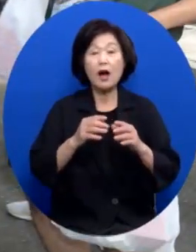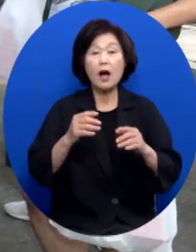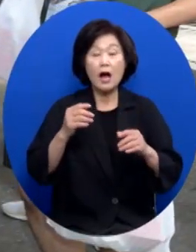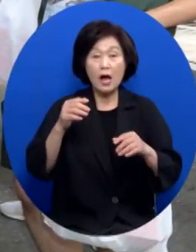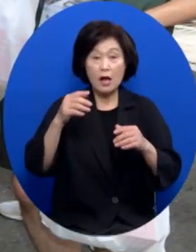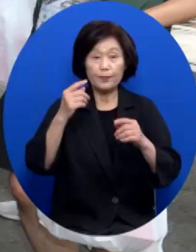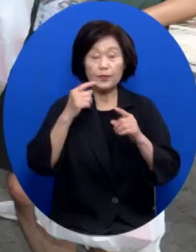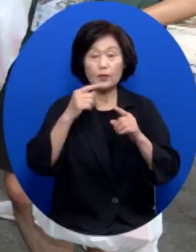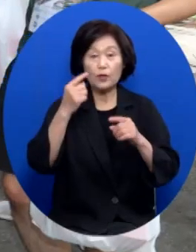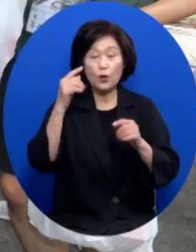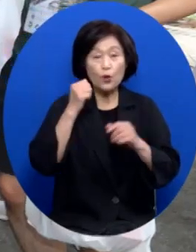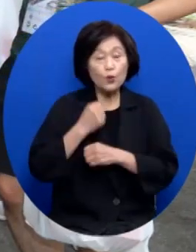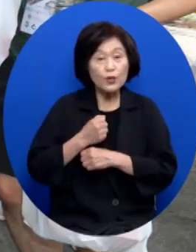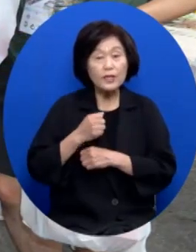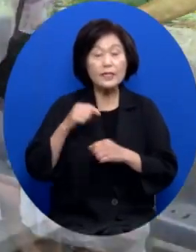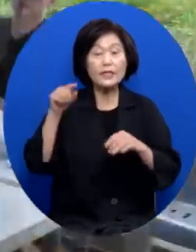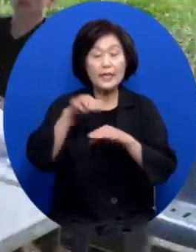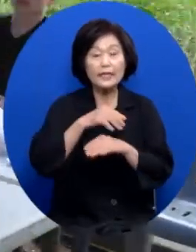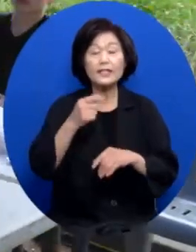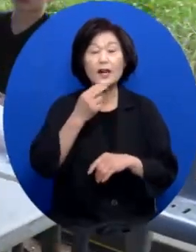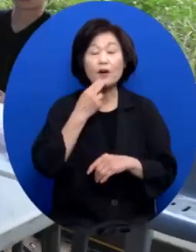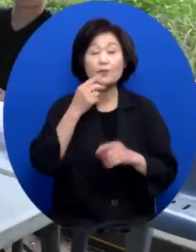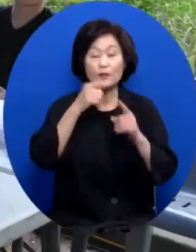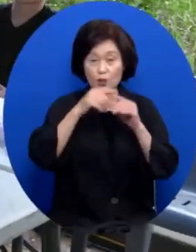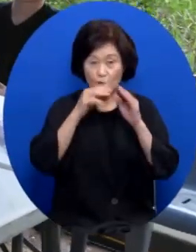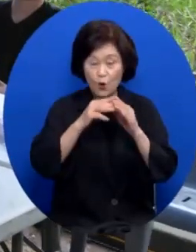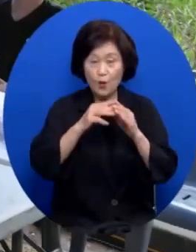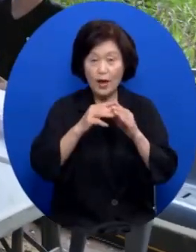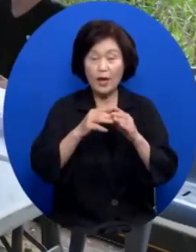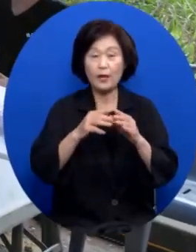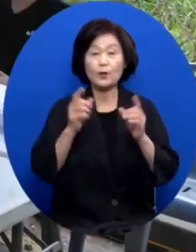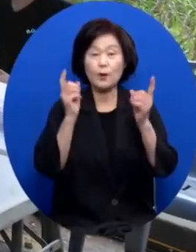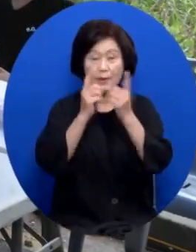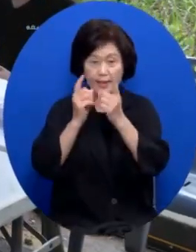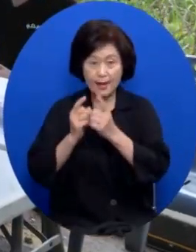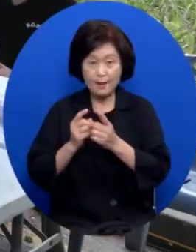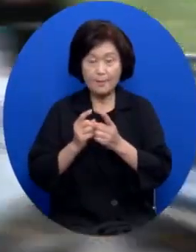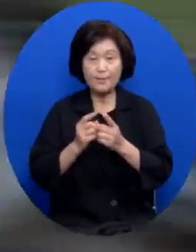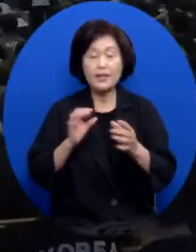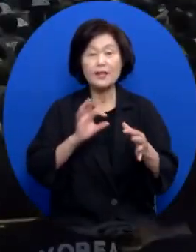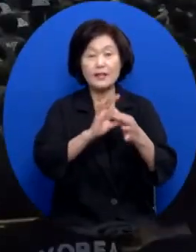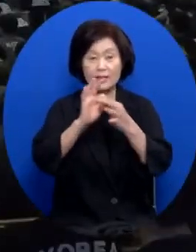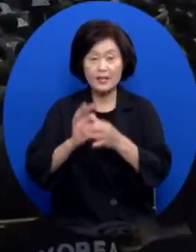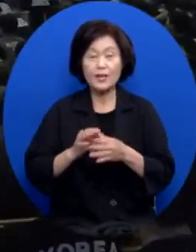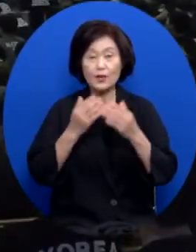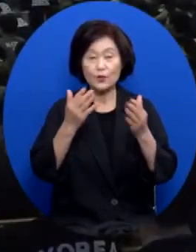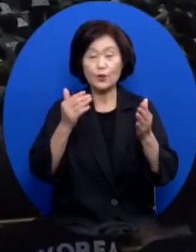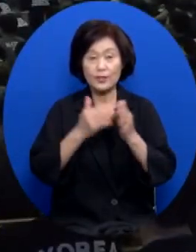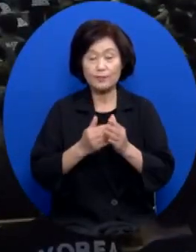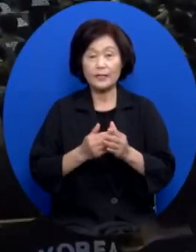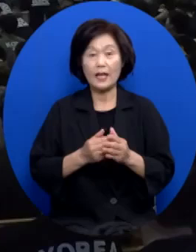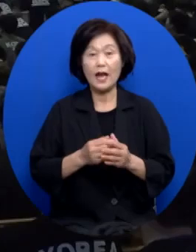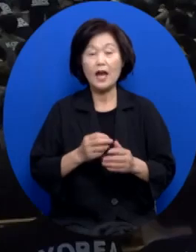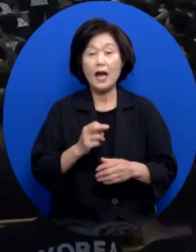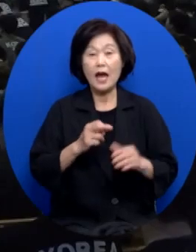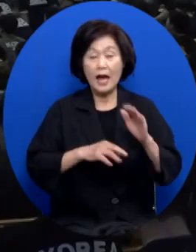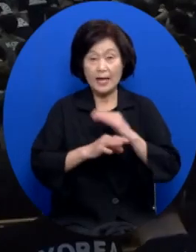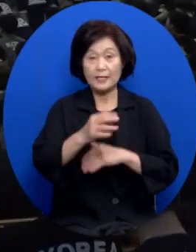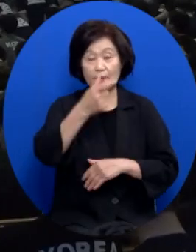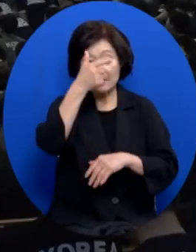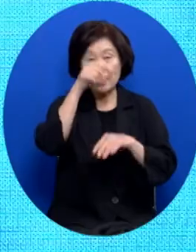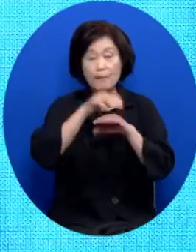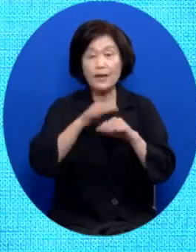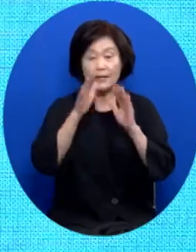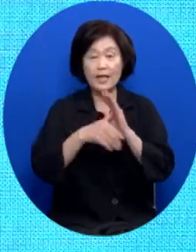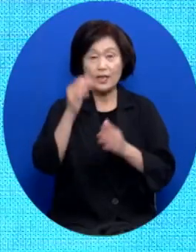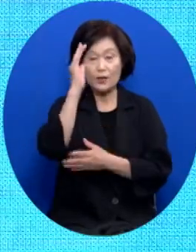장병들과 결연교회가 함께할 수 있는 만남의 장을 마련했습니다. 같은 날 오전 예배에서 설교를 전한 사랑의